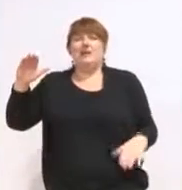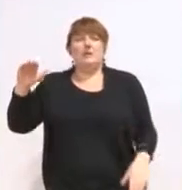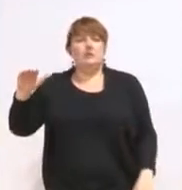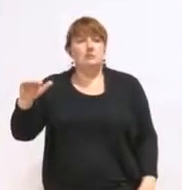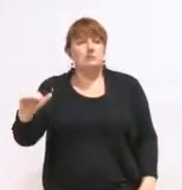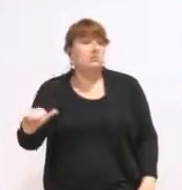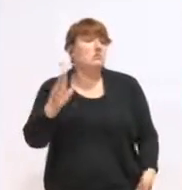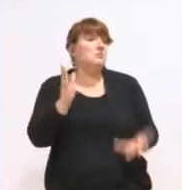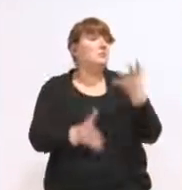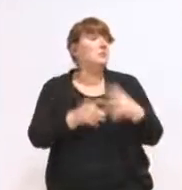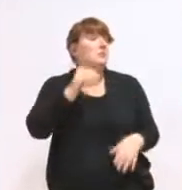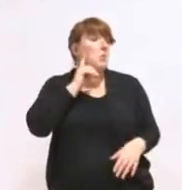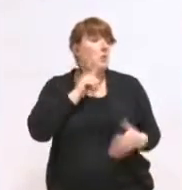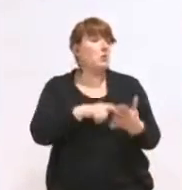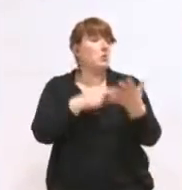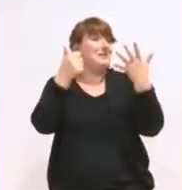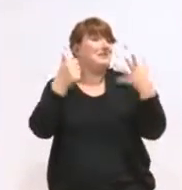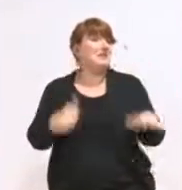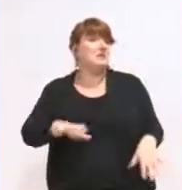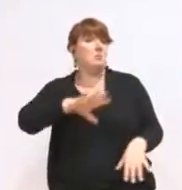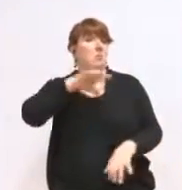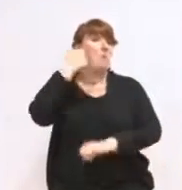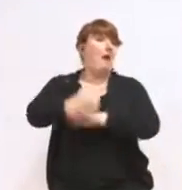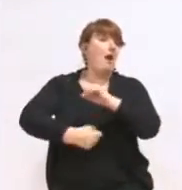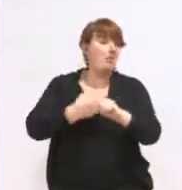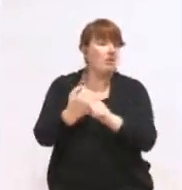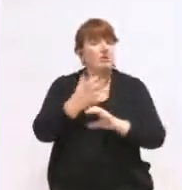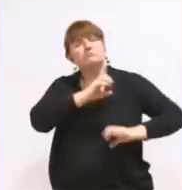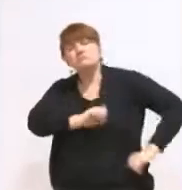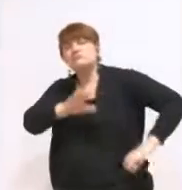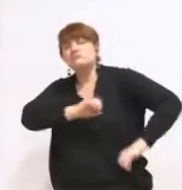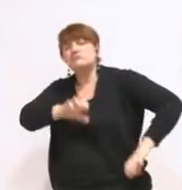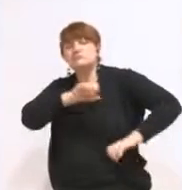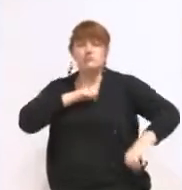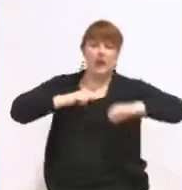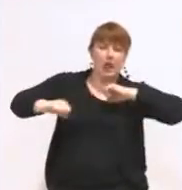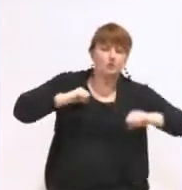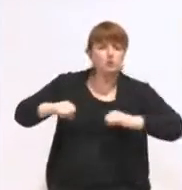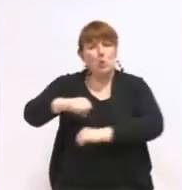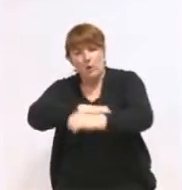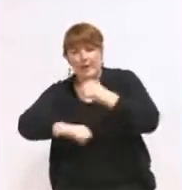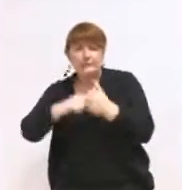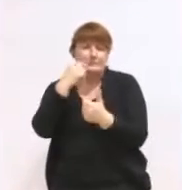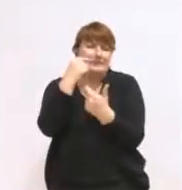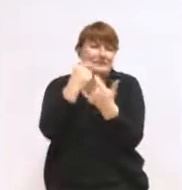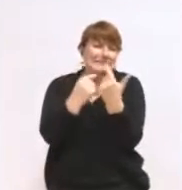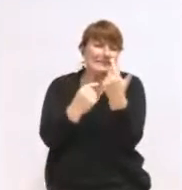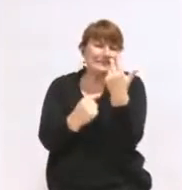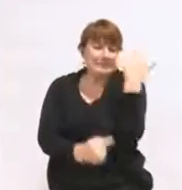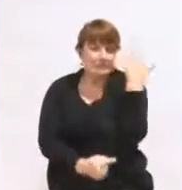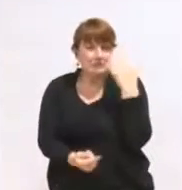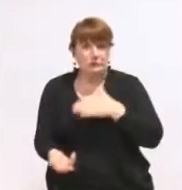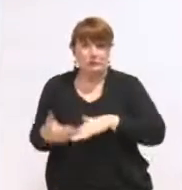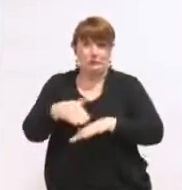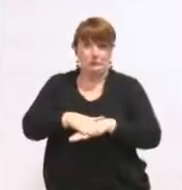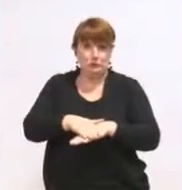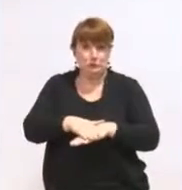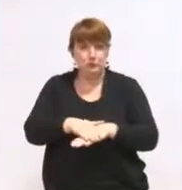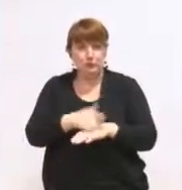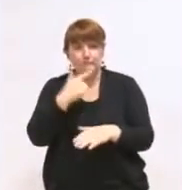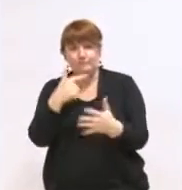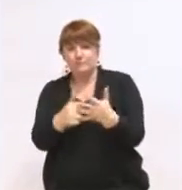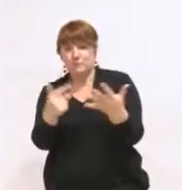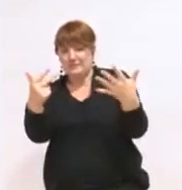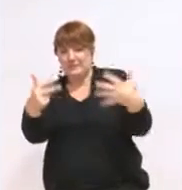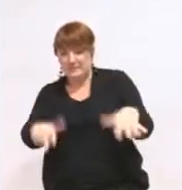année où le plan d'action se mettait en place. Il y a eu beaucoup d'expérimentations, beaucoup d'actions qui ont été initiées. Et on sent qu'il va quand même falloir attendre